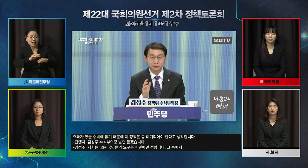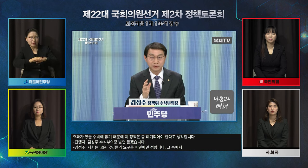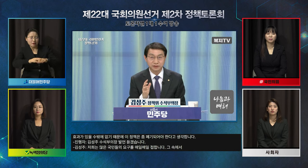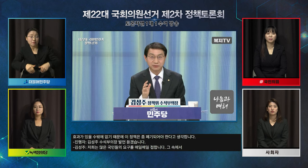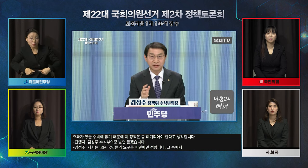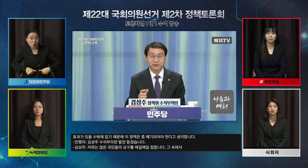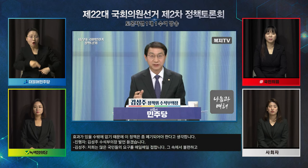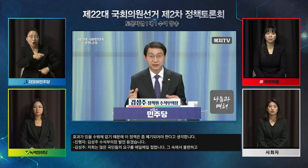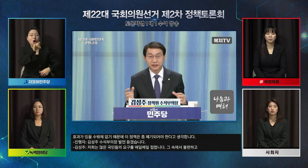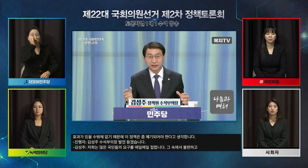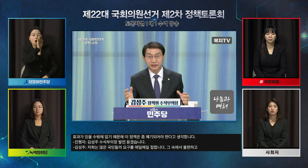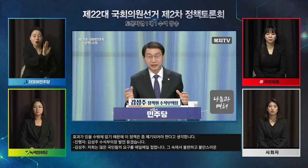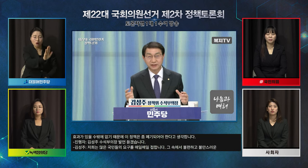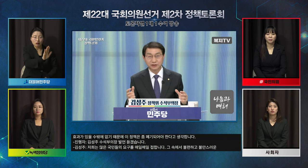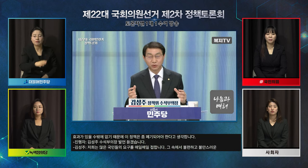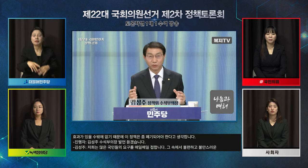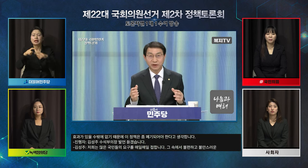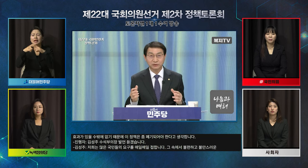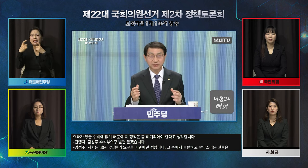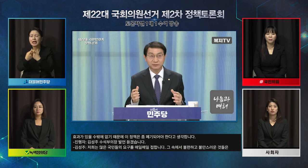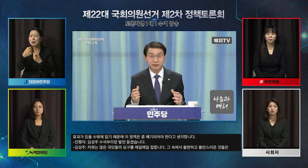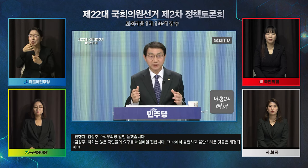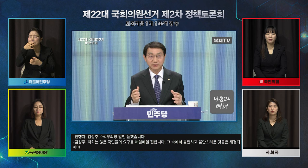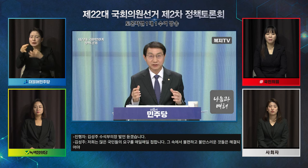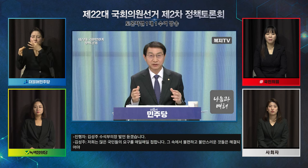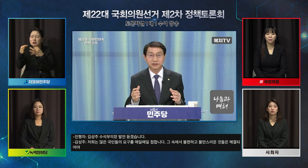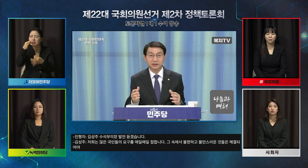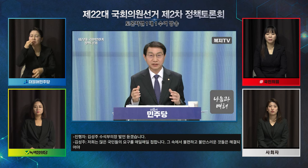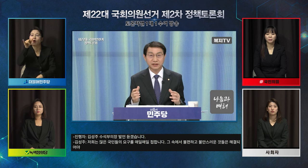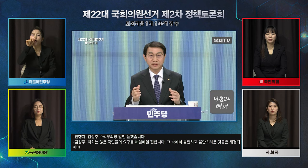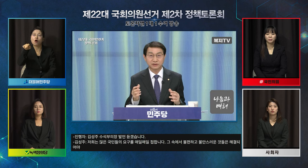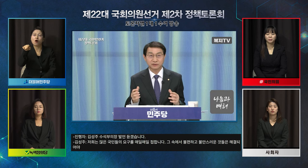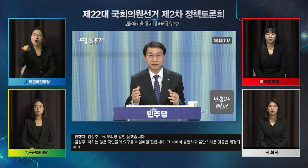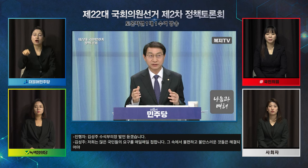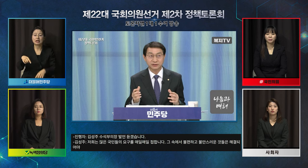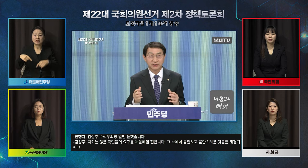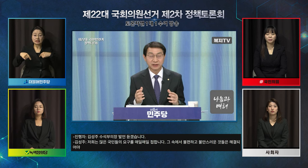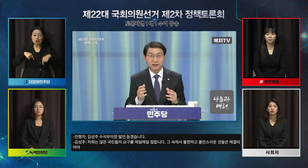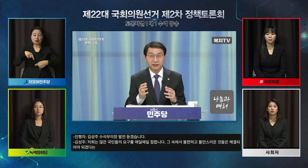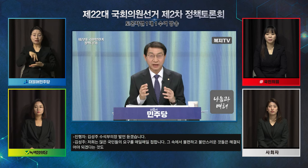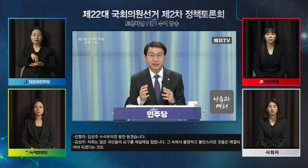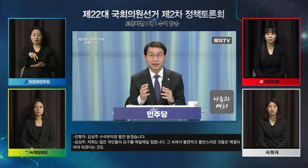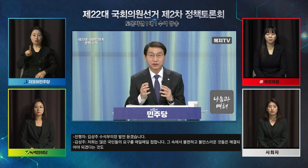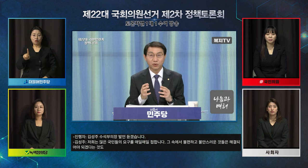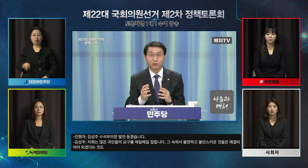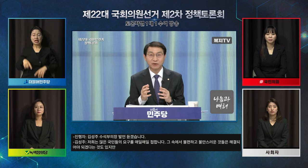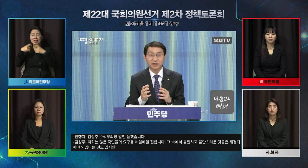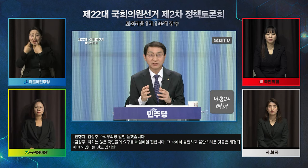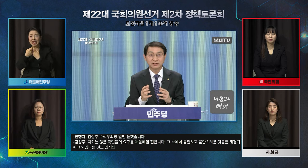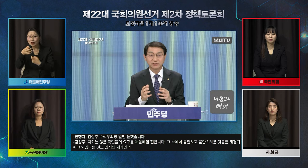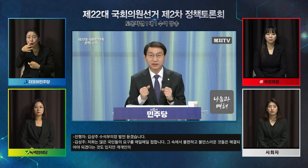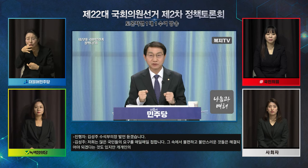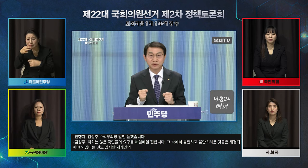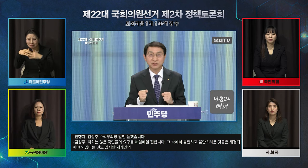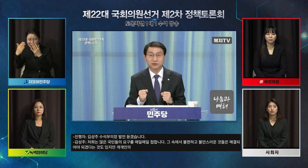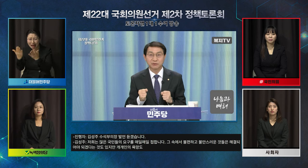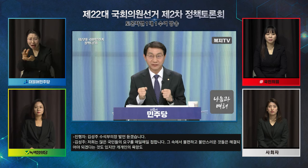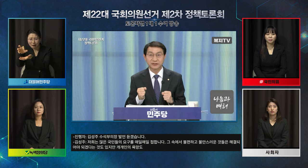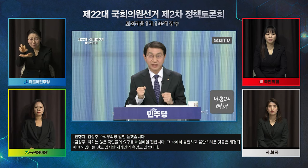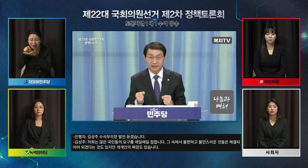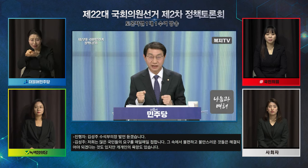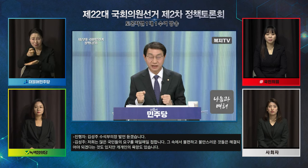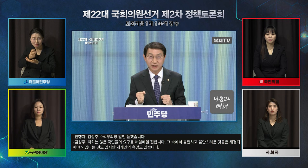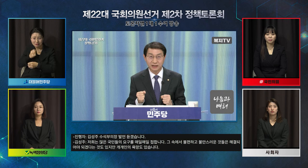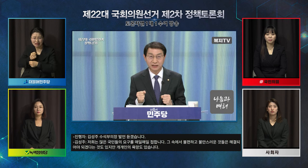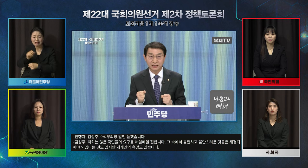것도 있지만 개개인의 욕망도 있습니다. 정치가 해야 될 역할은 개인의 욕망을 그대로 정책으로